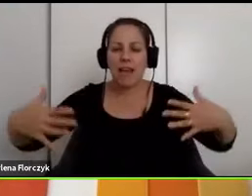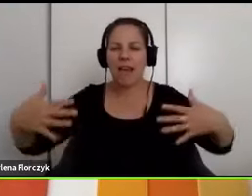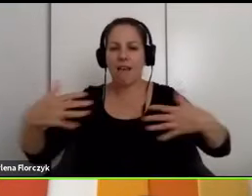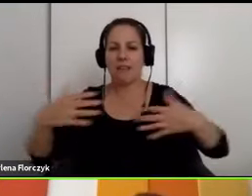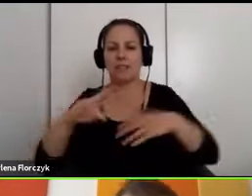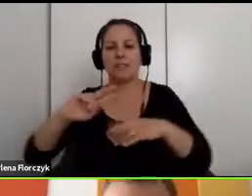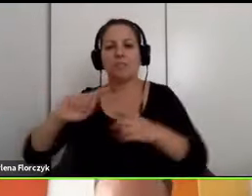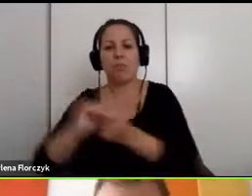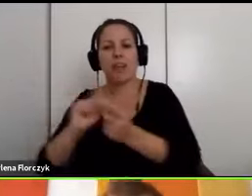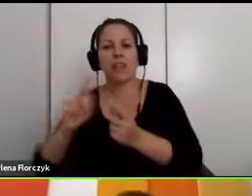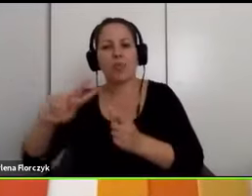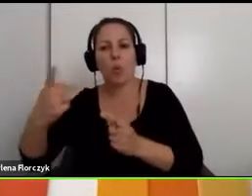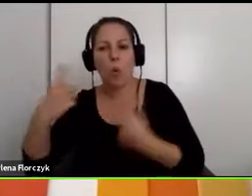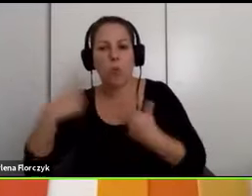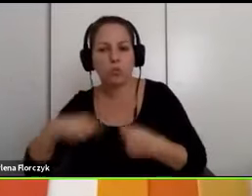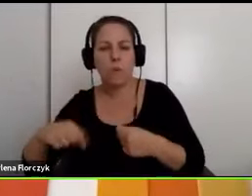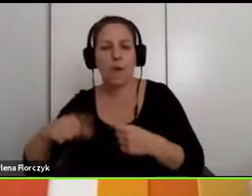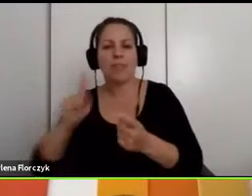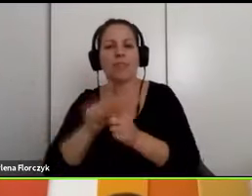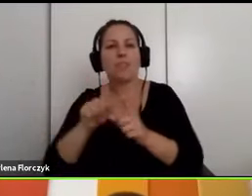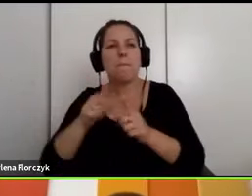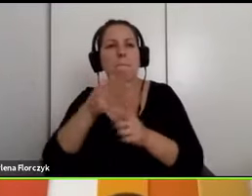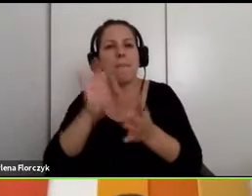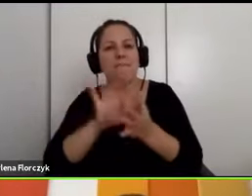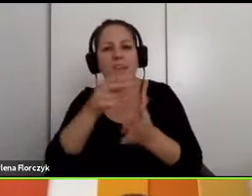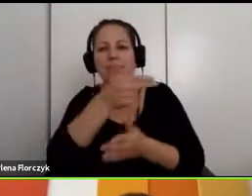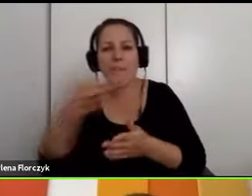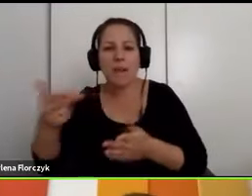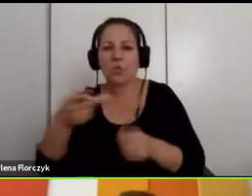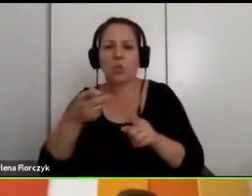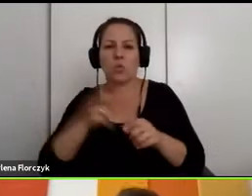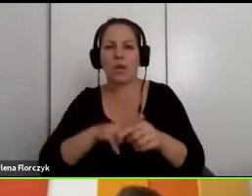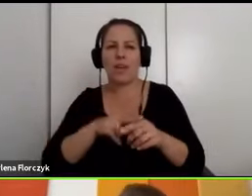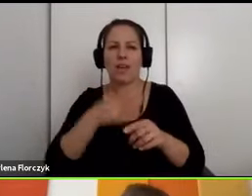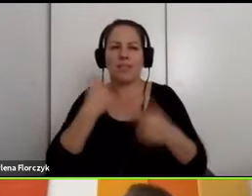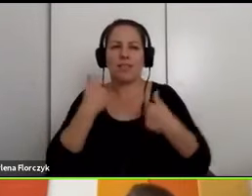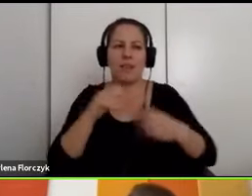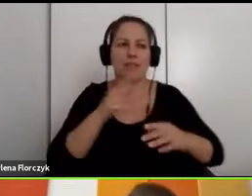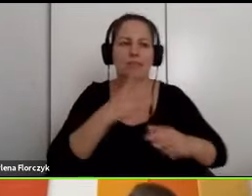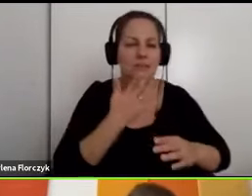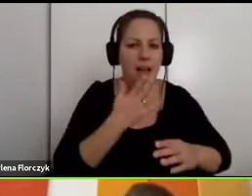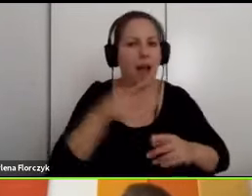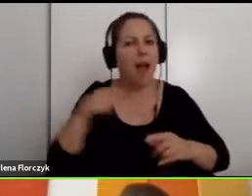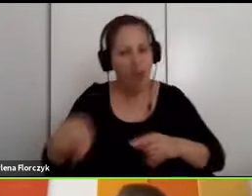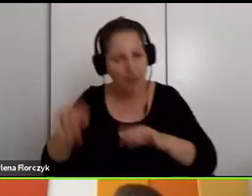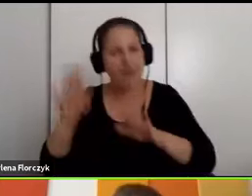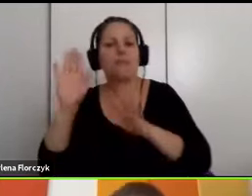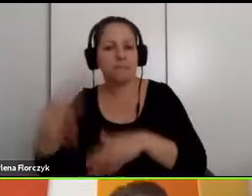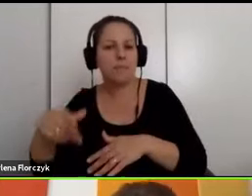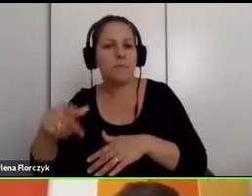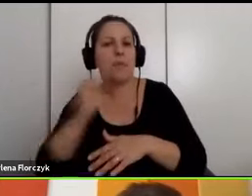osobą albo z pewnymi tematami, których się czasem nie chce dotykać, będąc młodym